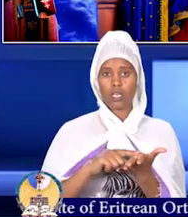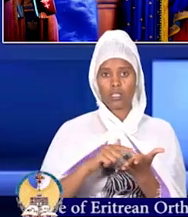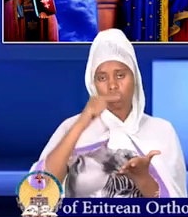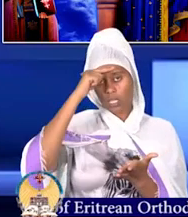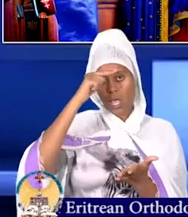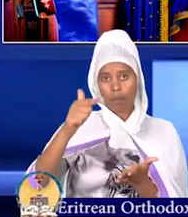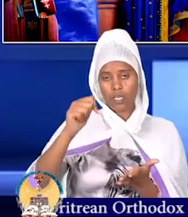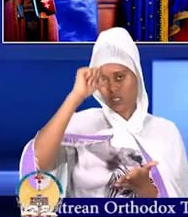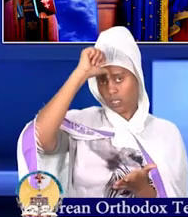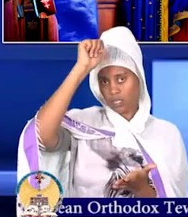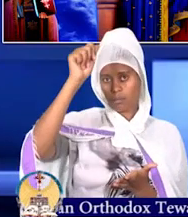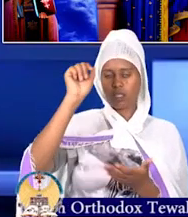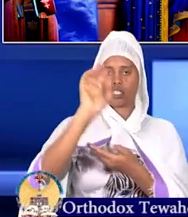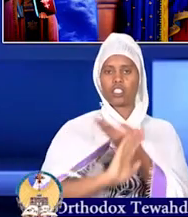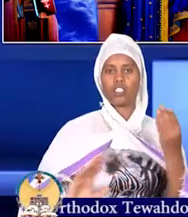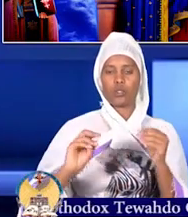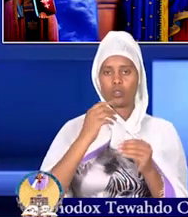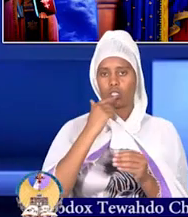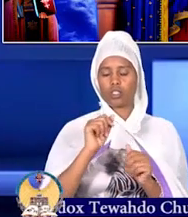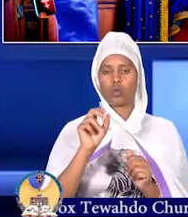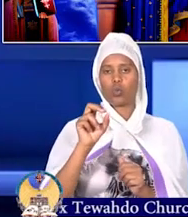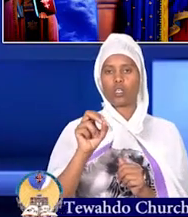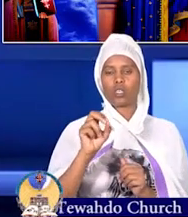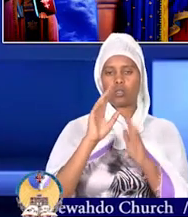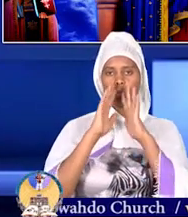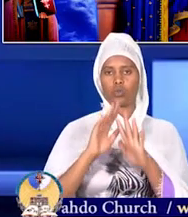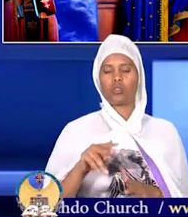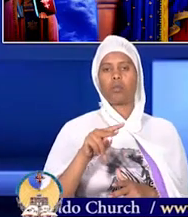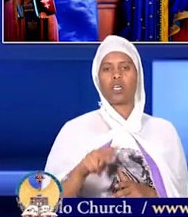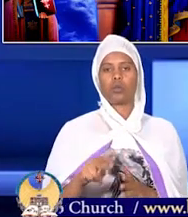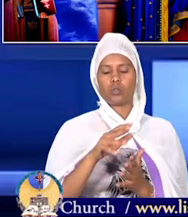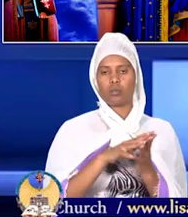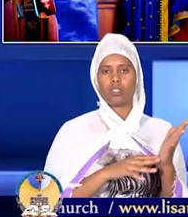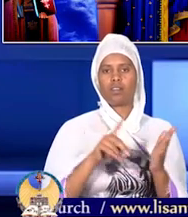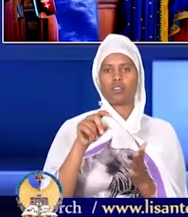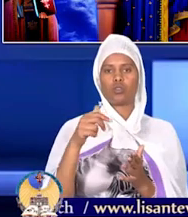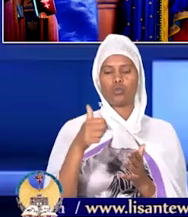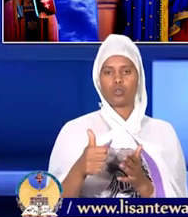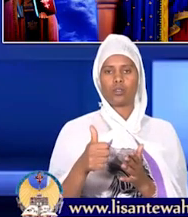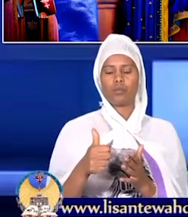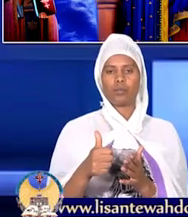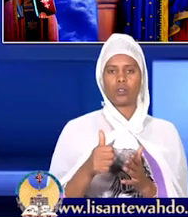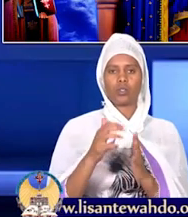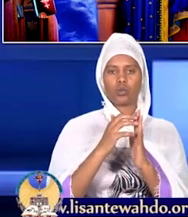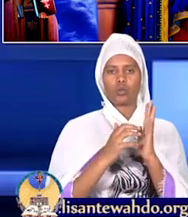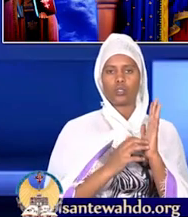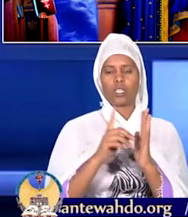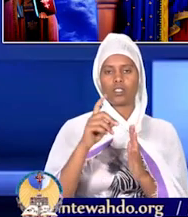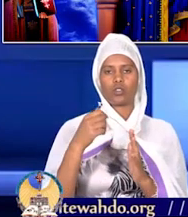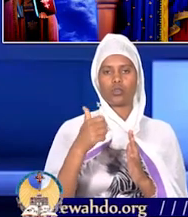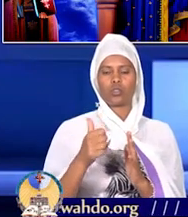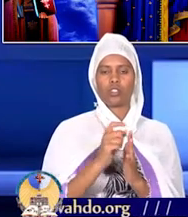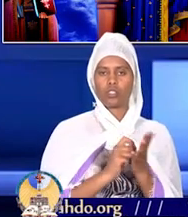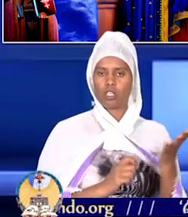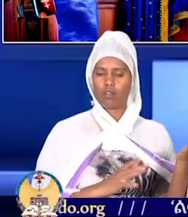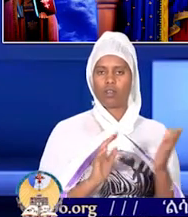كلنا زا امنن ست امكن كدحن يلو وانجيلاوي قدوس ماركوس ام عرف عصر تاو شدشته